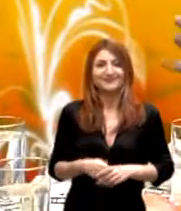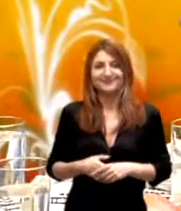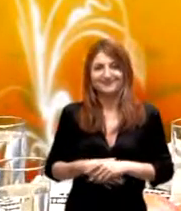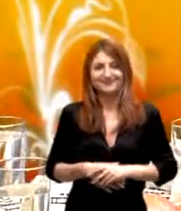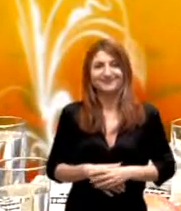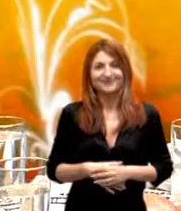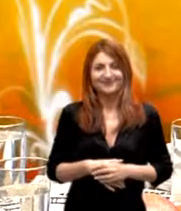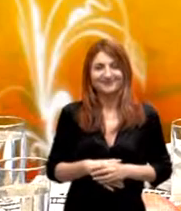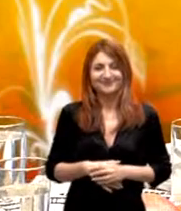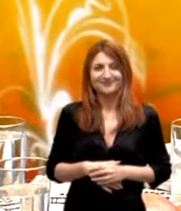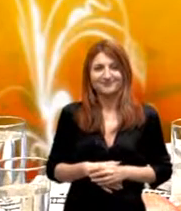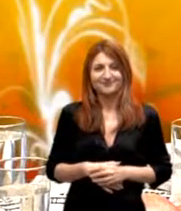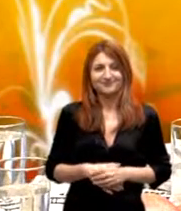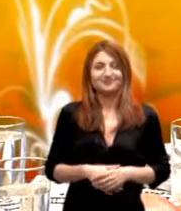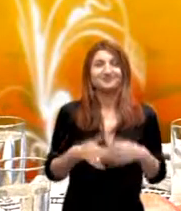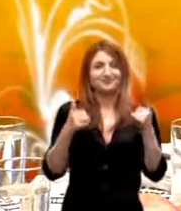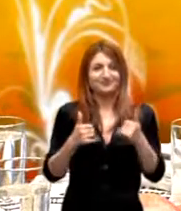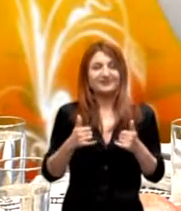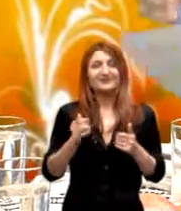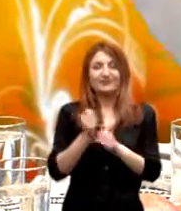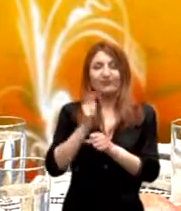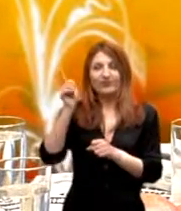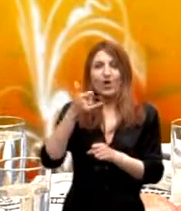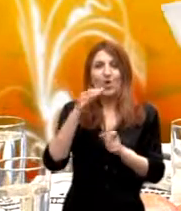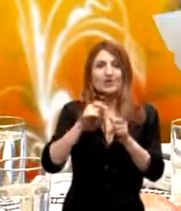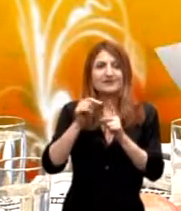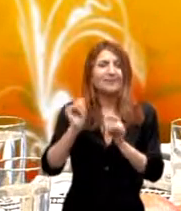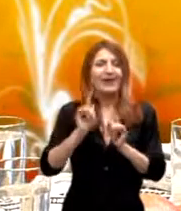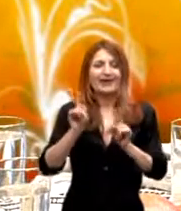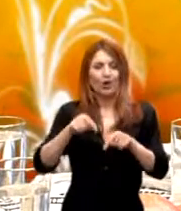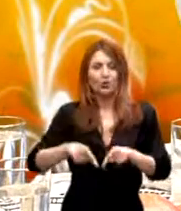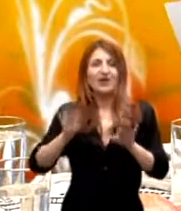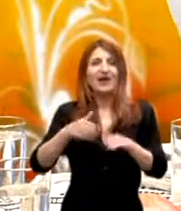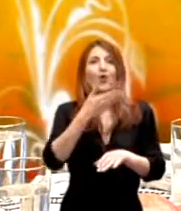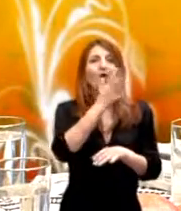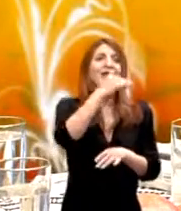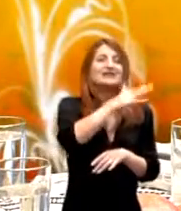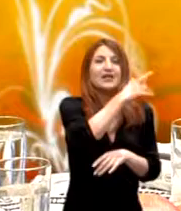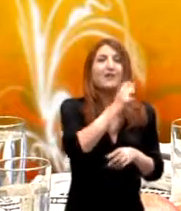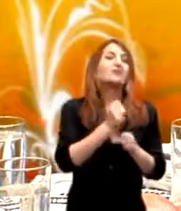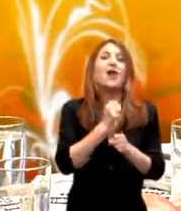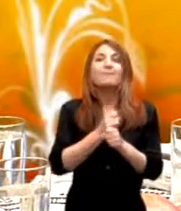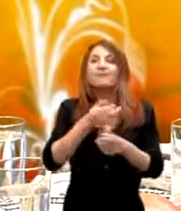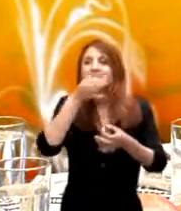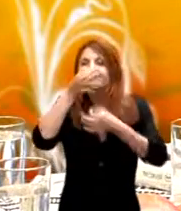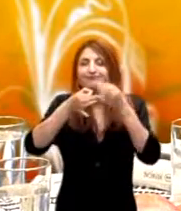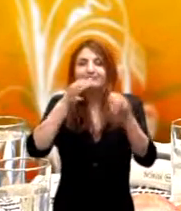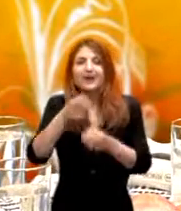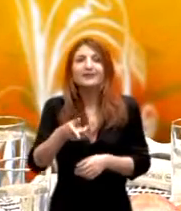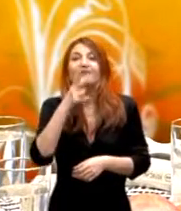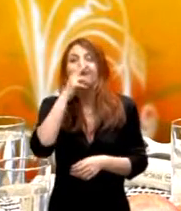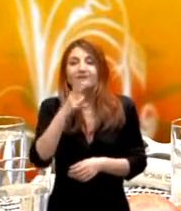upravo ćemo napraviti sa Josipom, ne ovdje, nego na Sljemenu, jer on ide na Sljeme, eksperiment. Kad vidi